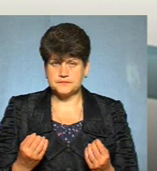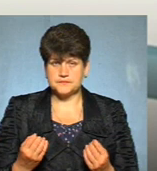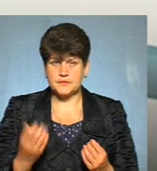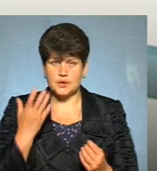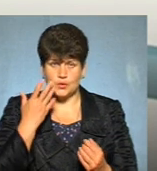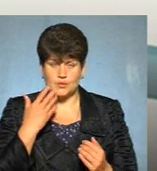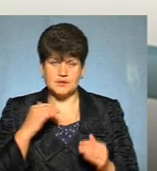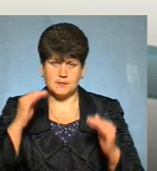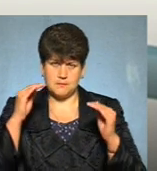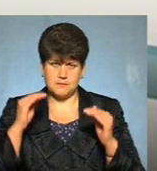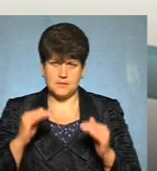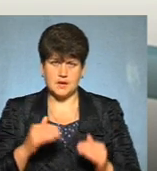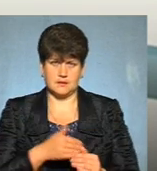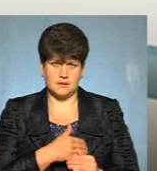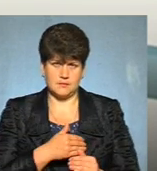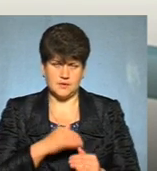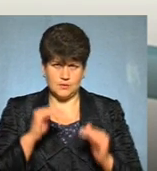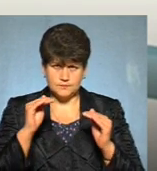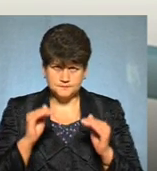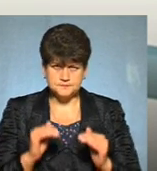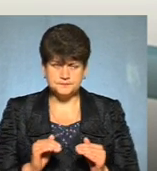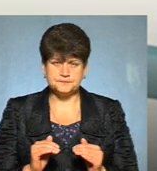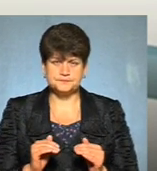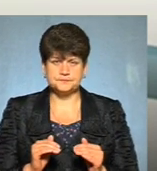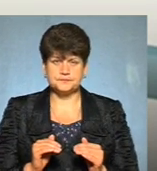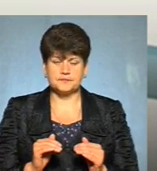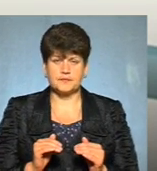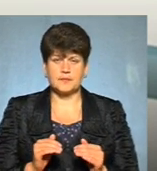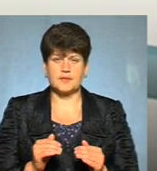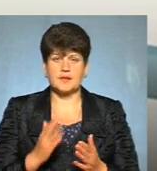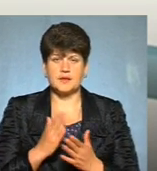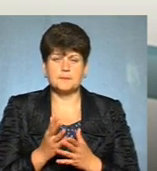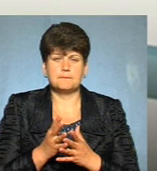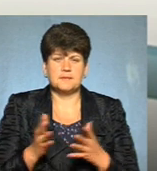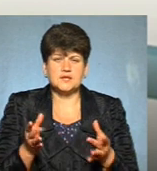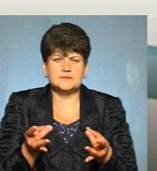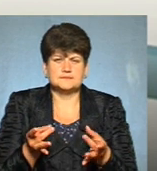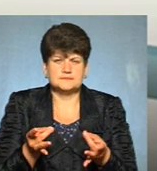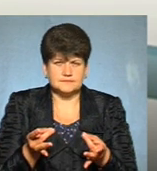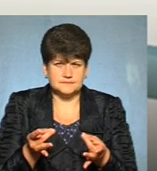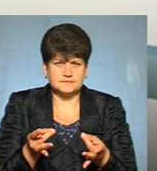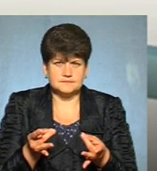зниженні температури і підвищенні вологості знов